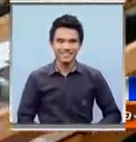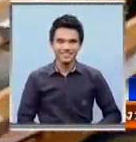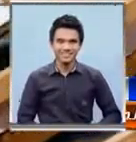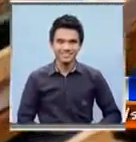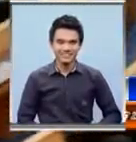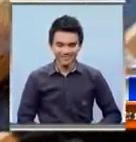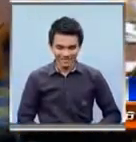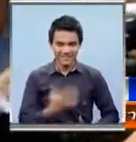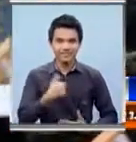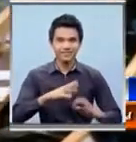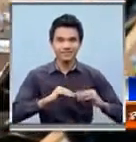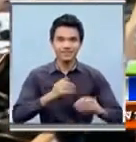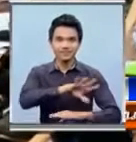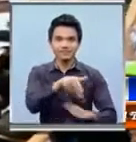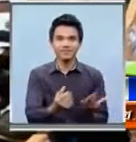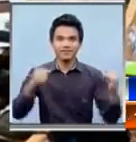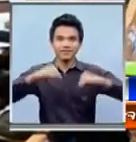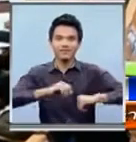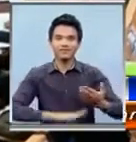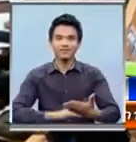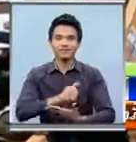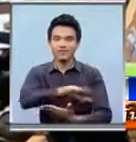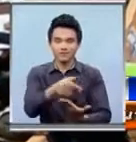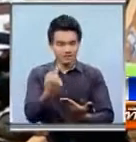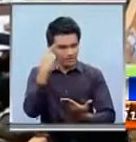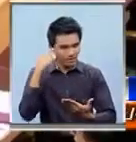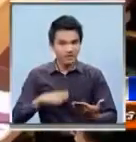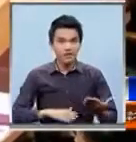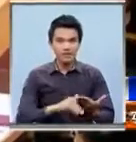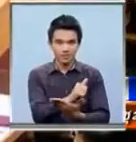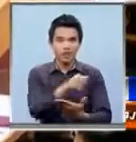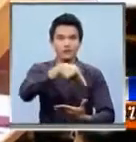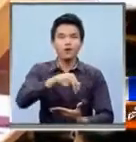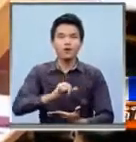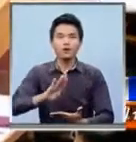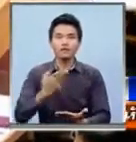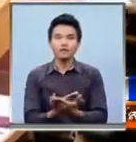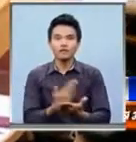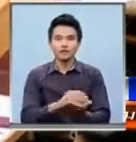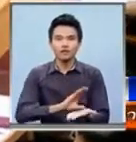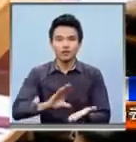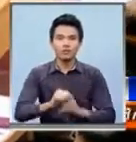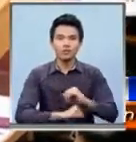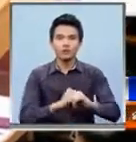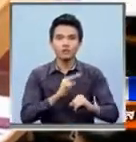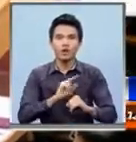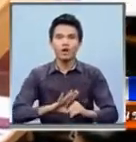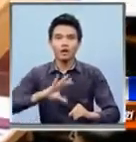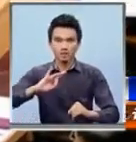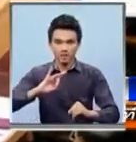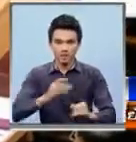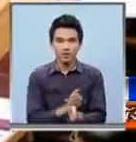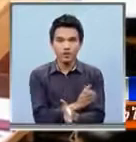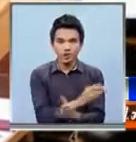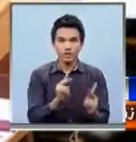จากนั้นที่ประชุมมีมติเป็นเอกฉันท์ครับเห็นชอบในหลักการร่างพระราชบัญญัติงบประมาณปี2558ก่อนที่จะมีการตั้งคณะกรรมการพิ